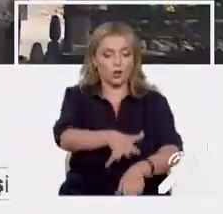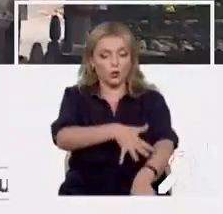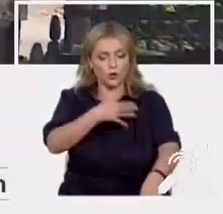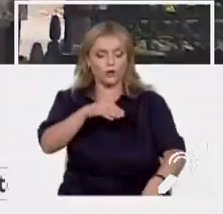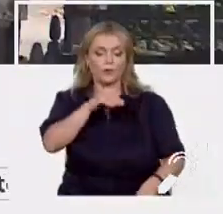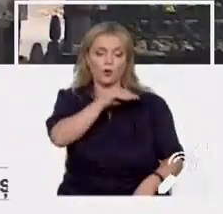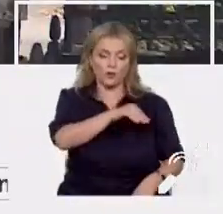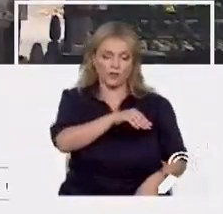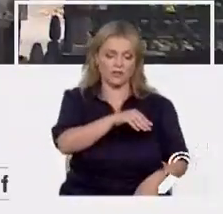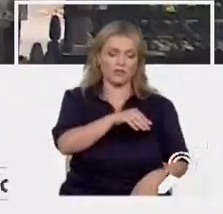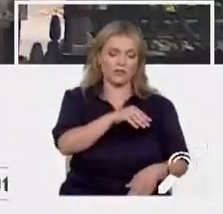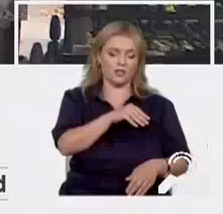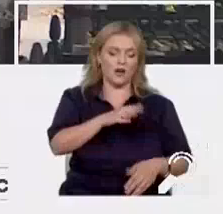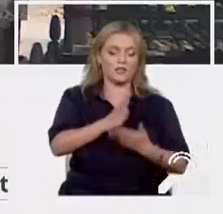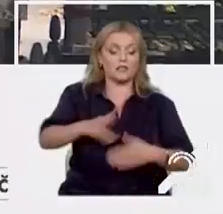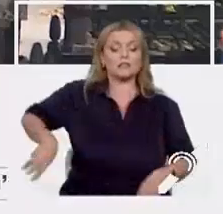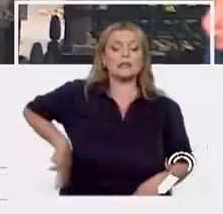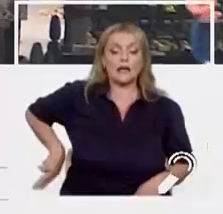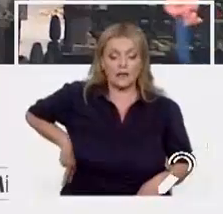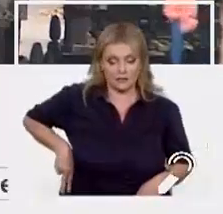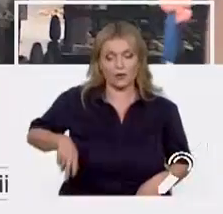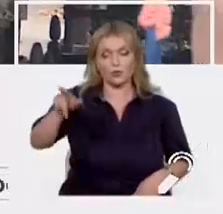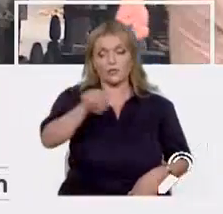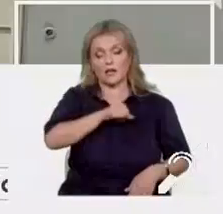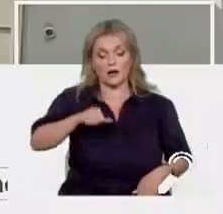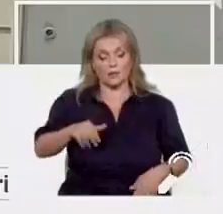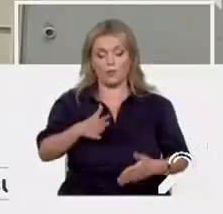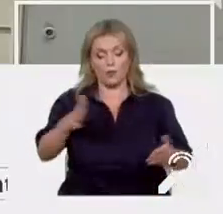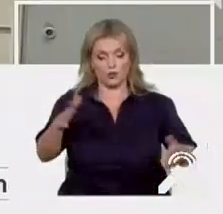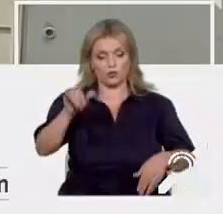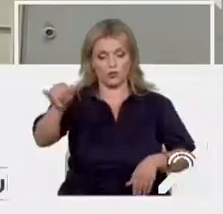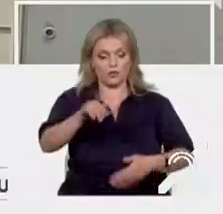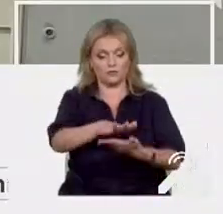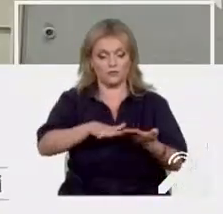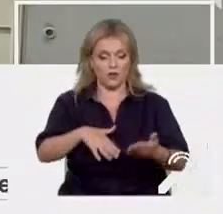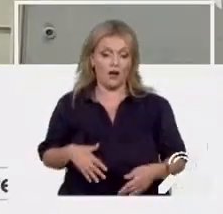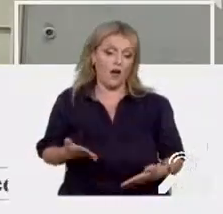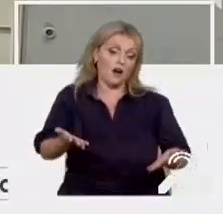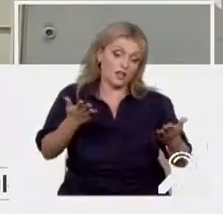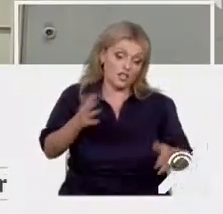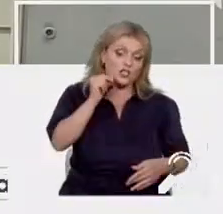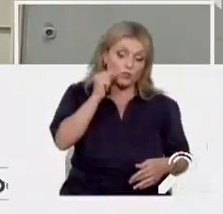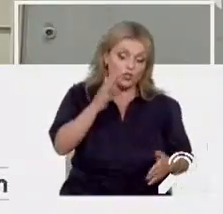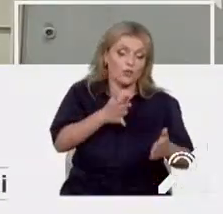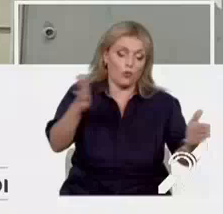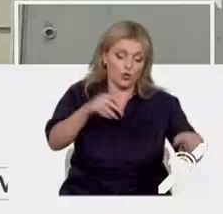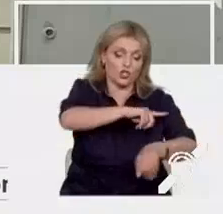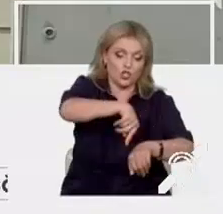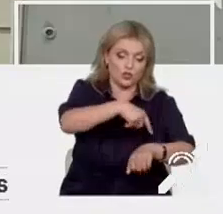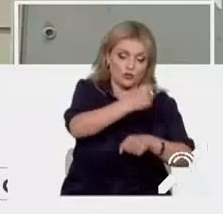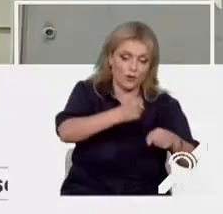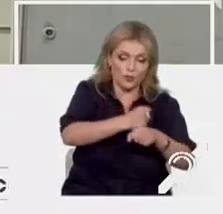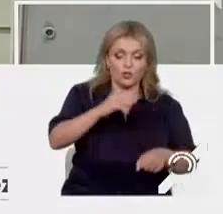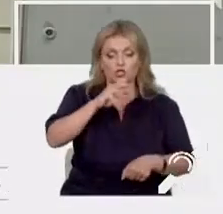au patronii, iar cel mai scurt cei care lucrează pe cont propriu. Normal că bărbatul să muncească mai mult ca femeie. Femeia